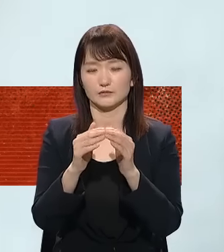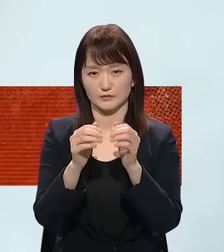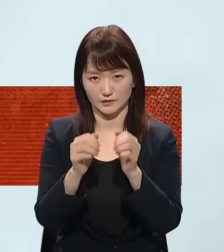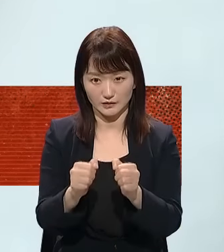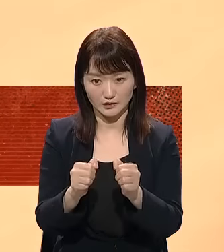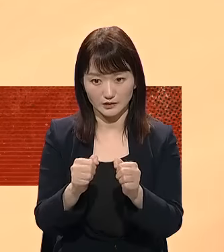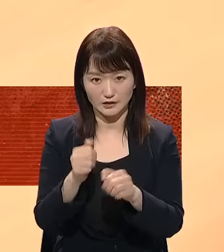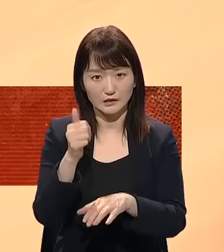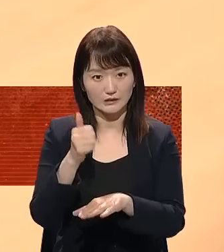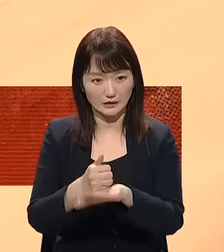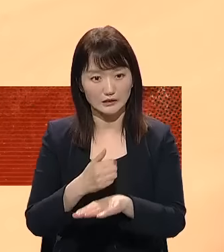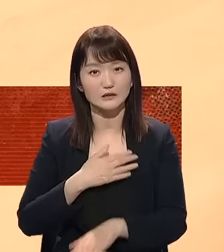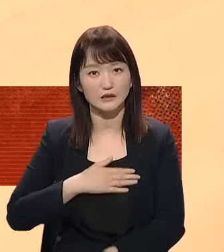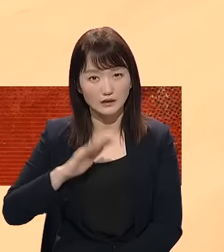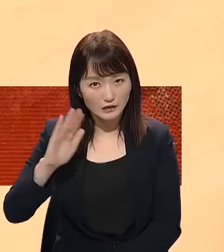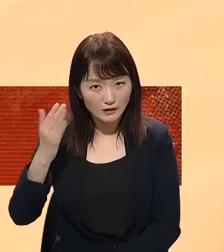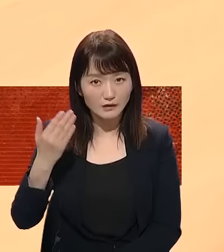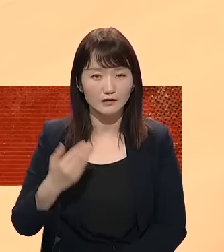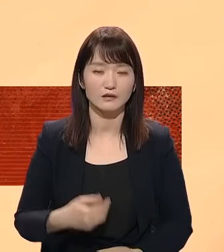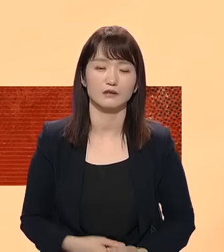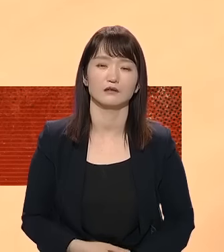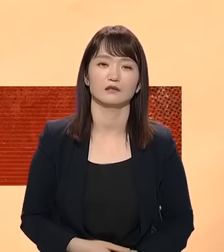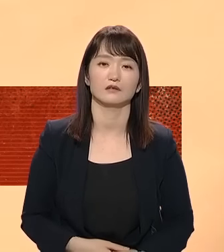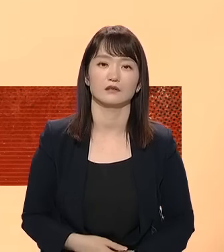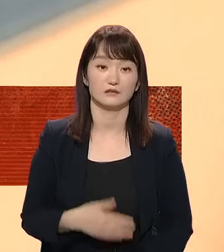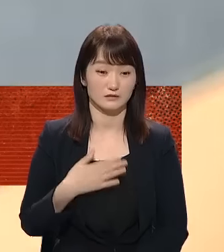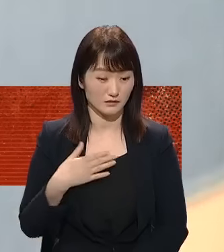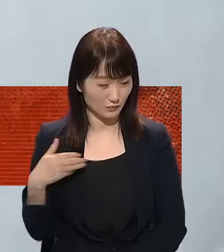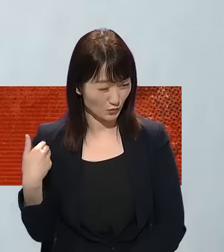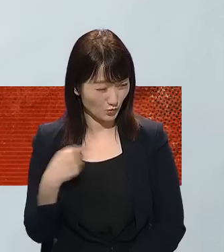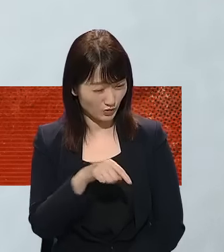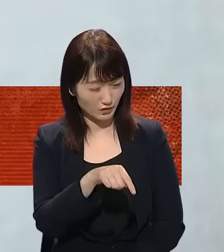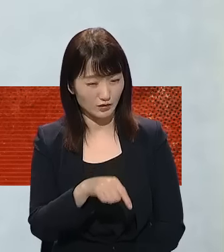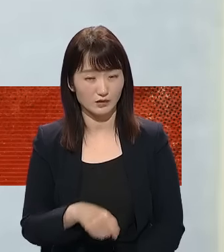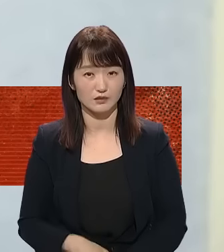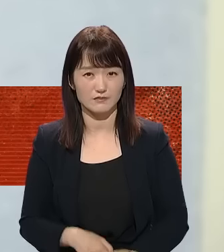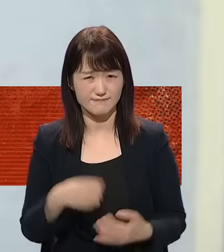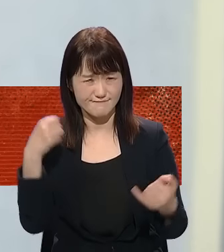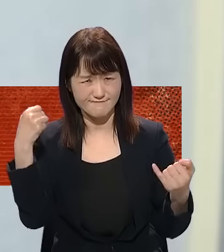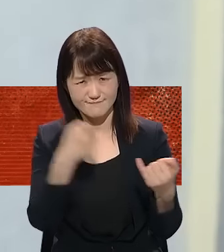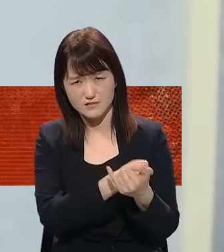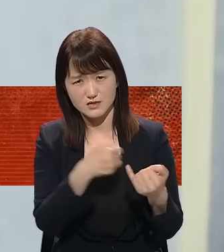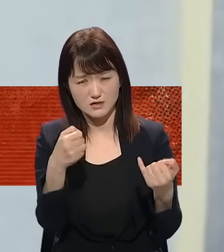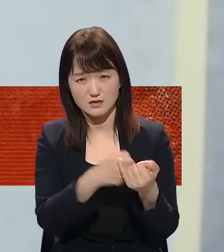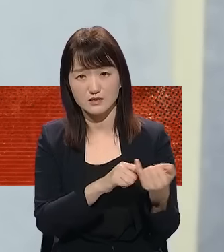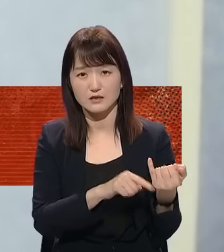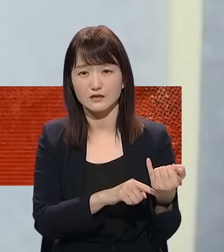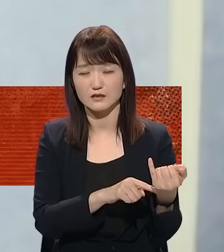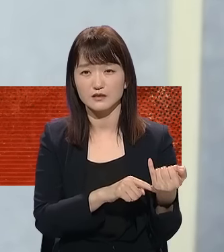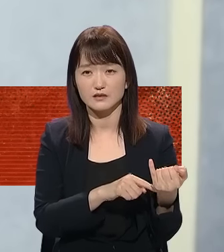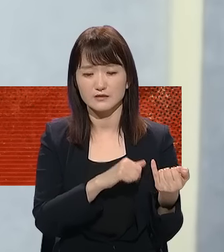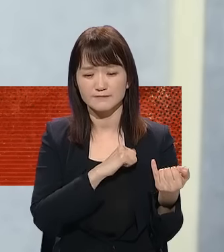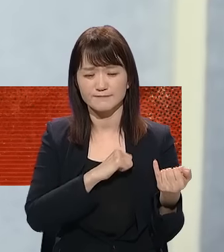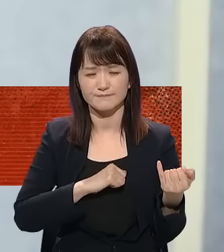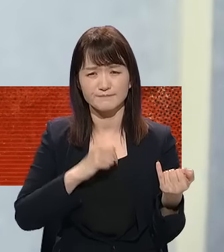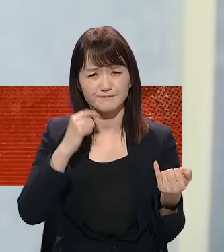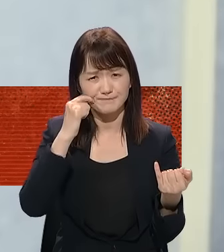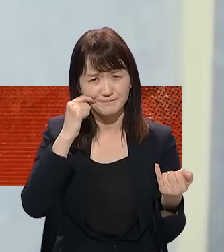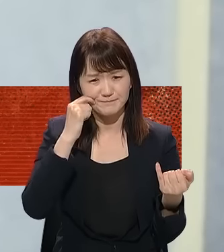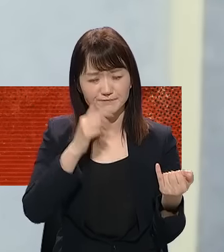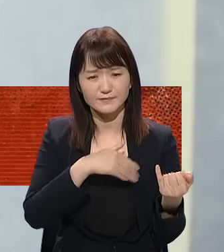이걸 눈치어요 눈치를 가지고 내가 모를 줄 아냐라고 이제 폭력을 행사하니까 여기 갖다 견디다 못해서